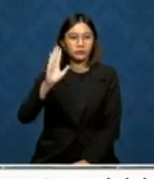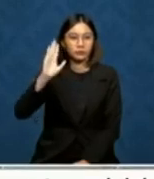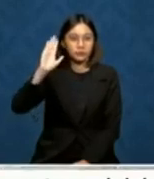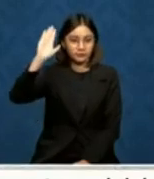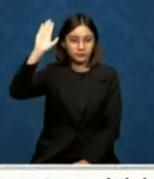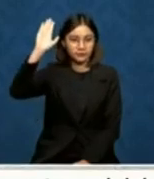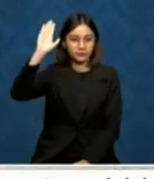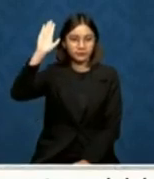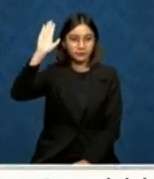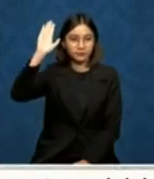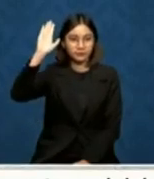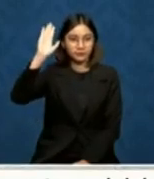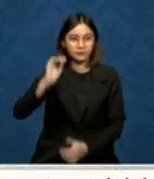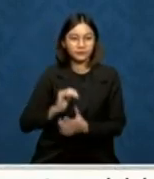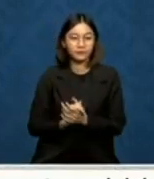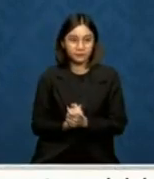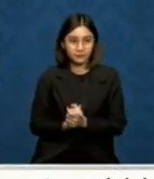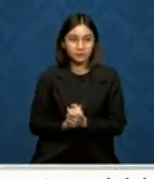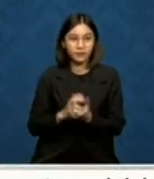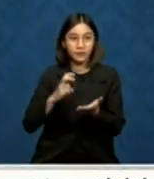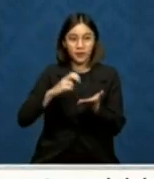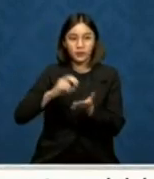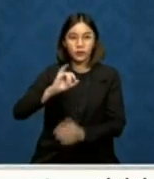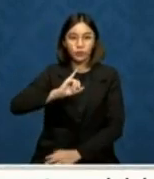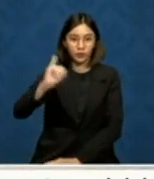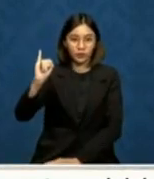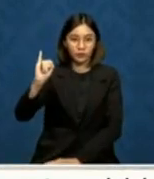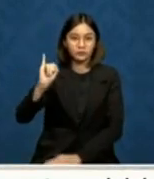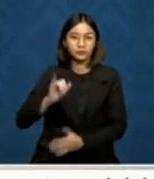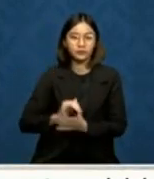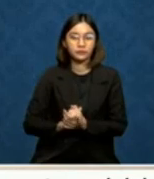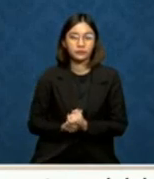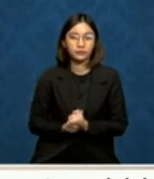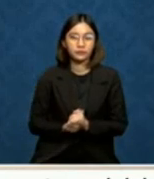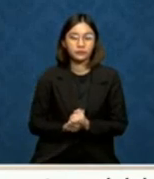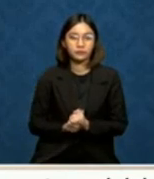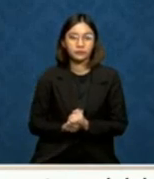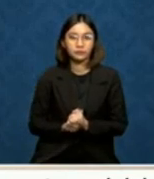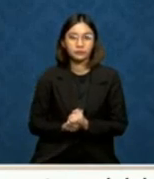ท่านนะครับครับมีผู้รับรองถูกต้องนะครับ